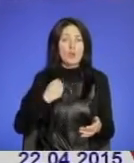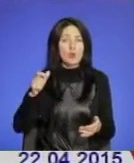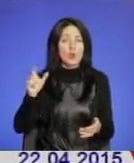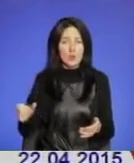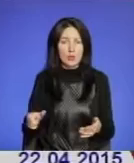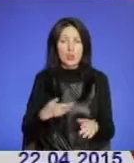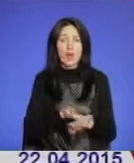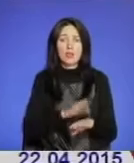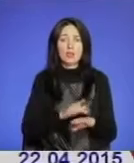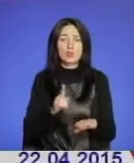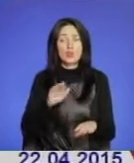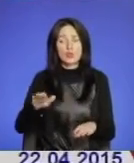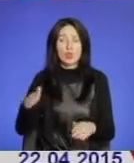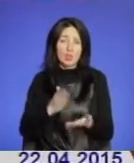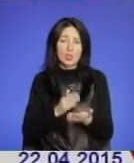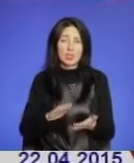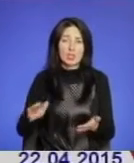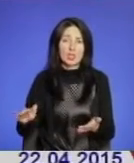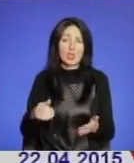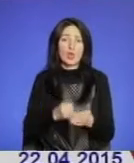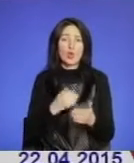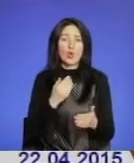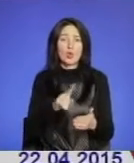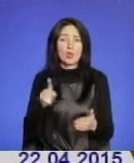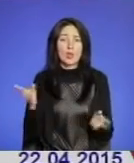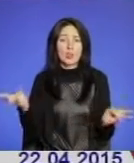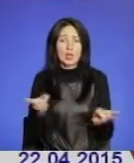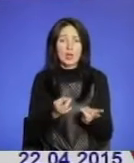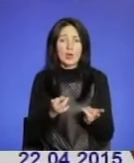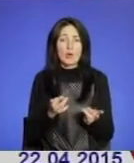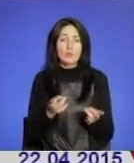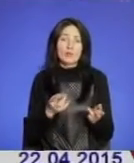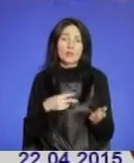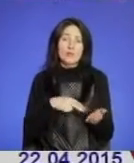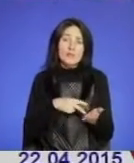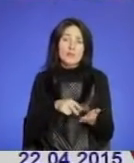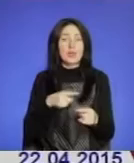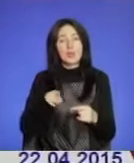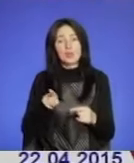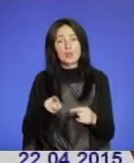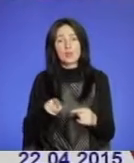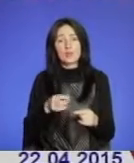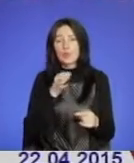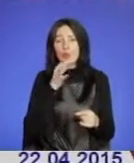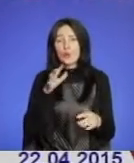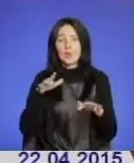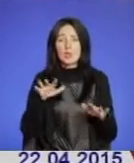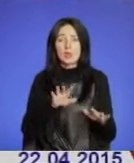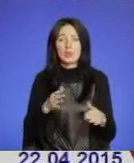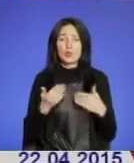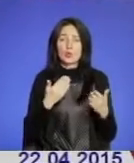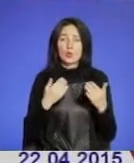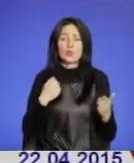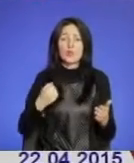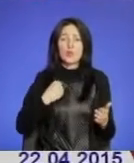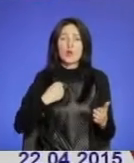що діти є діти. До них треба індивідуальний підхід мати. Любий захист, що стосовно військово-патріотичного виховання, в